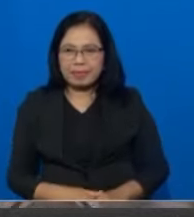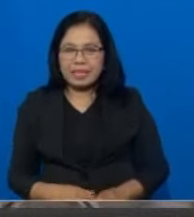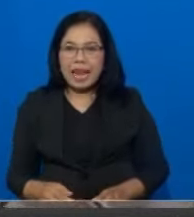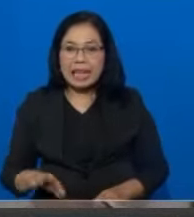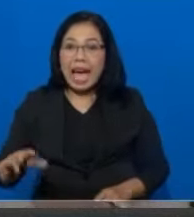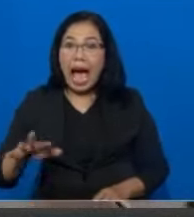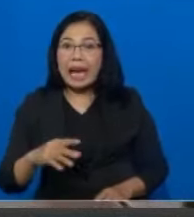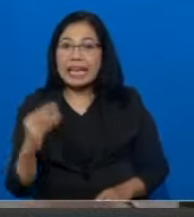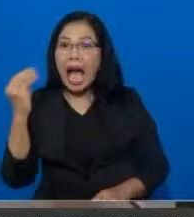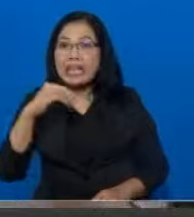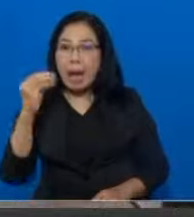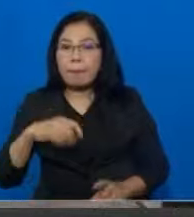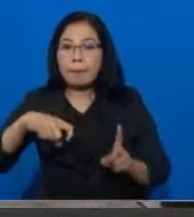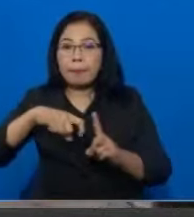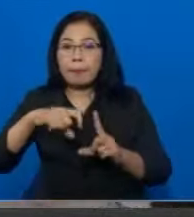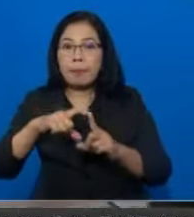garam secukupnya.